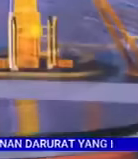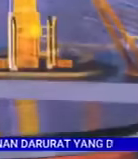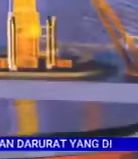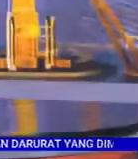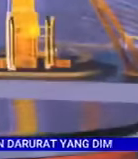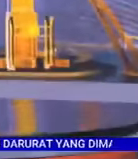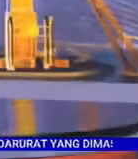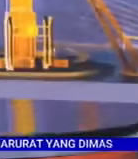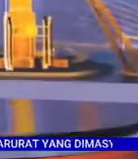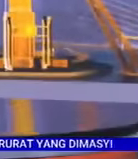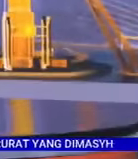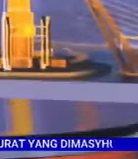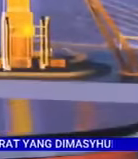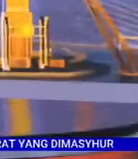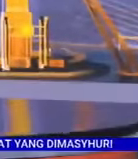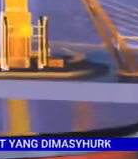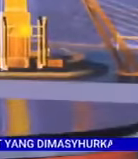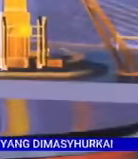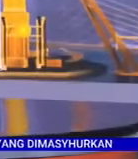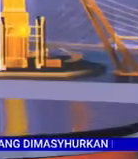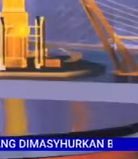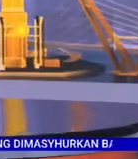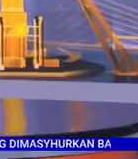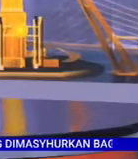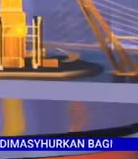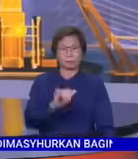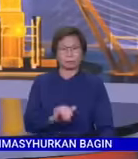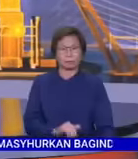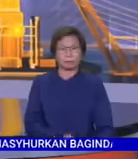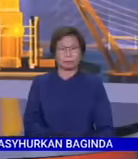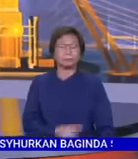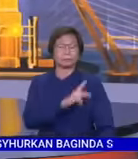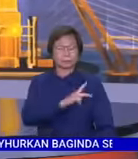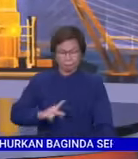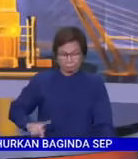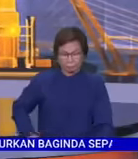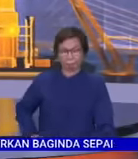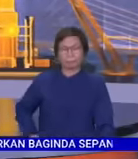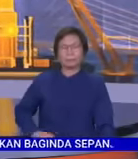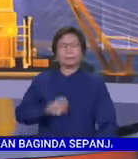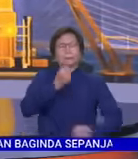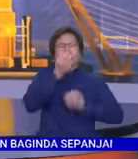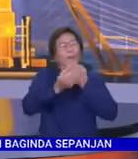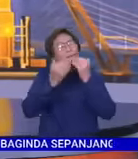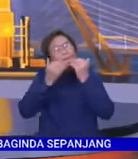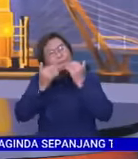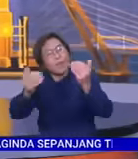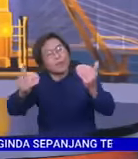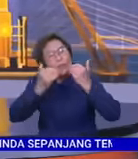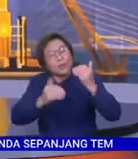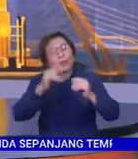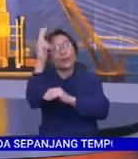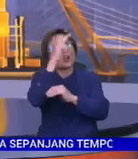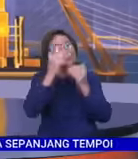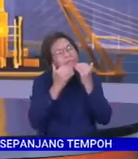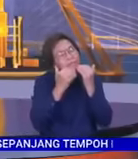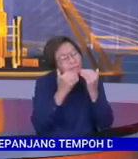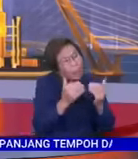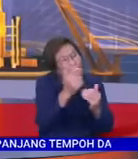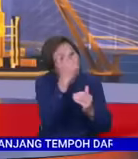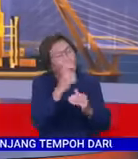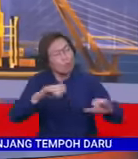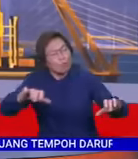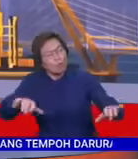Iya nanti pesona Agung Sultan Abdullah hayatuddin al-musthafa jelas Shah Rukh Khan penghargaan kepada kerajaan